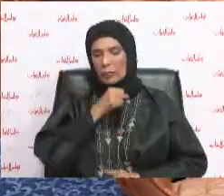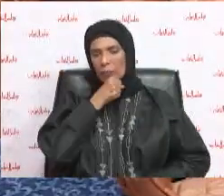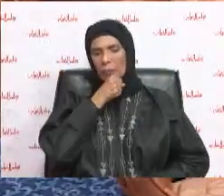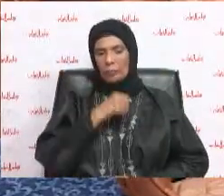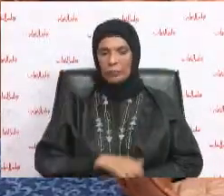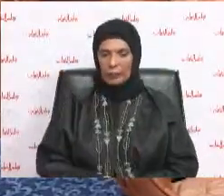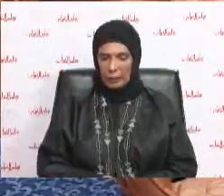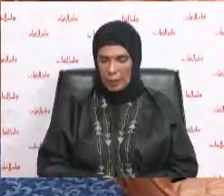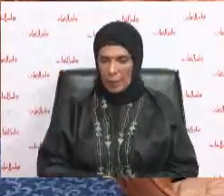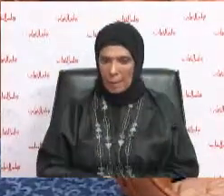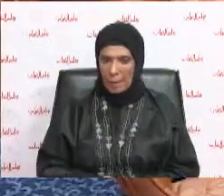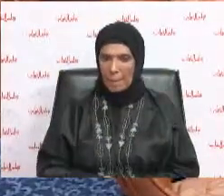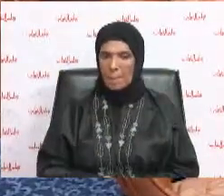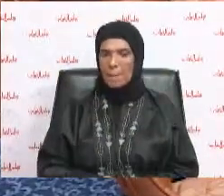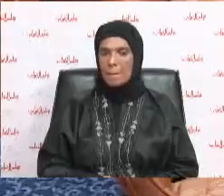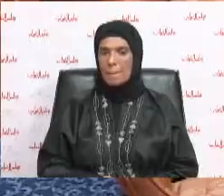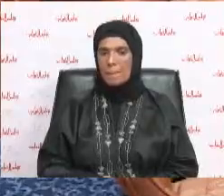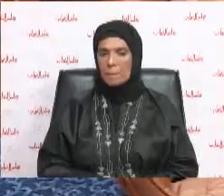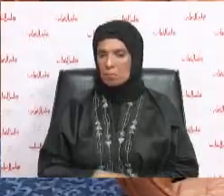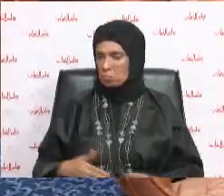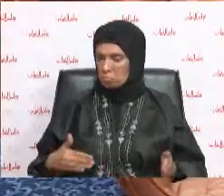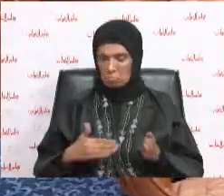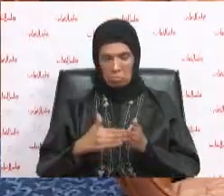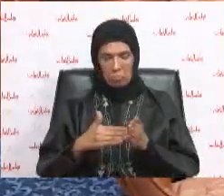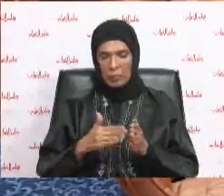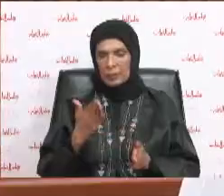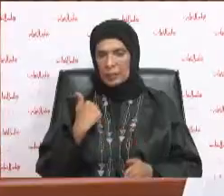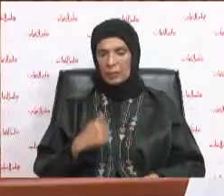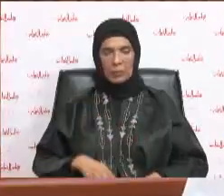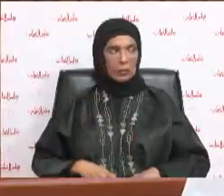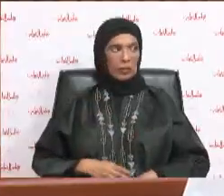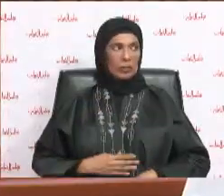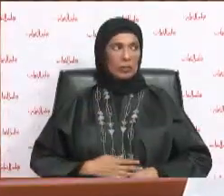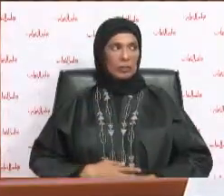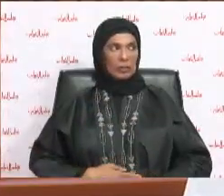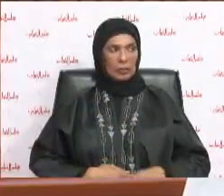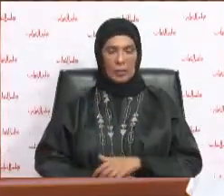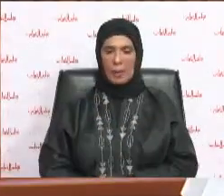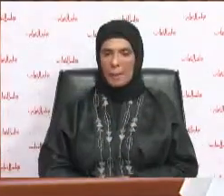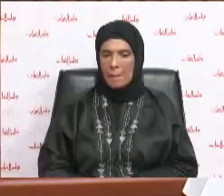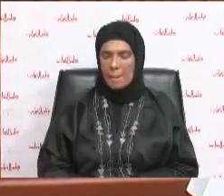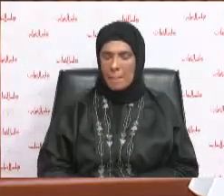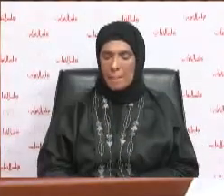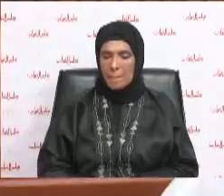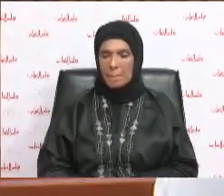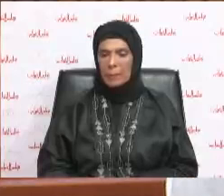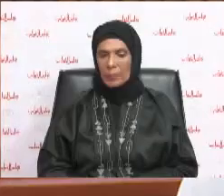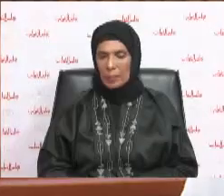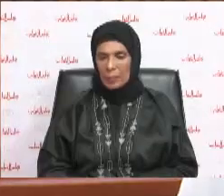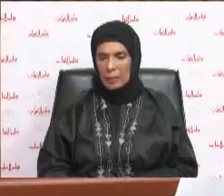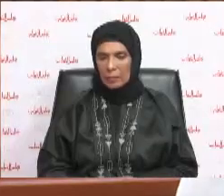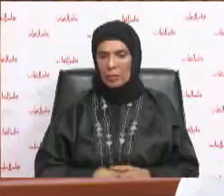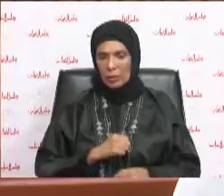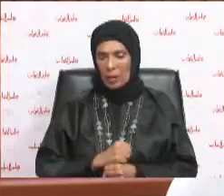طبعا احنا بالنهاية ما عندنا اعتراض على هذا النوع من الأمور. في النهاية احنا يعني نقول ان هذا